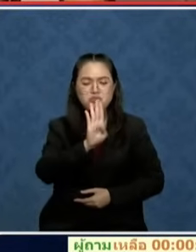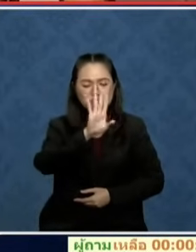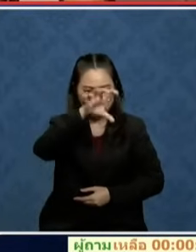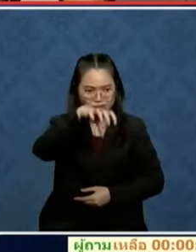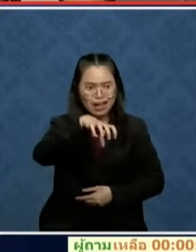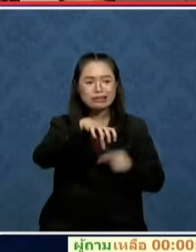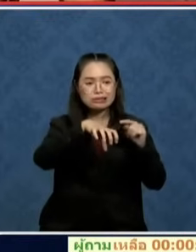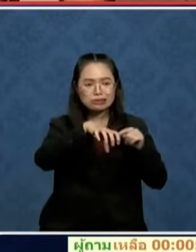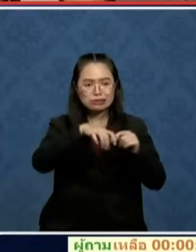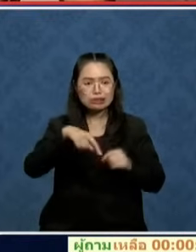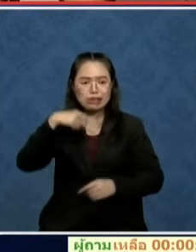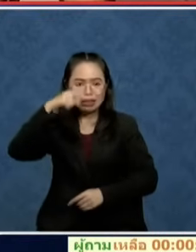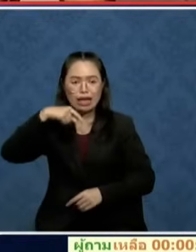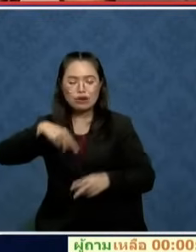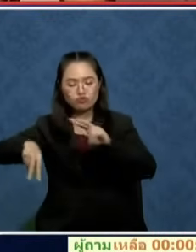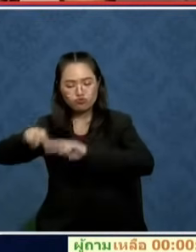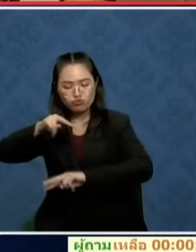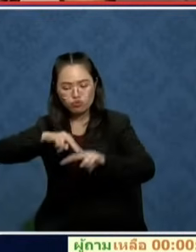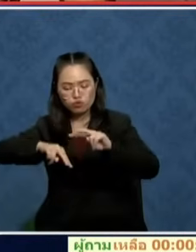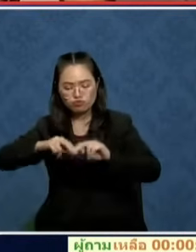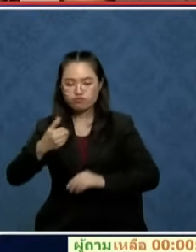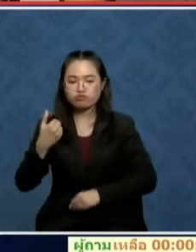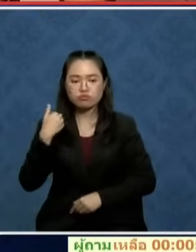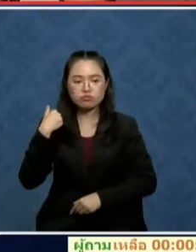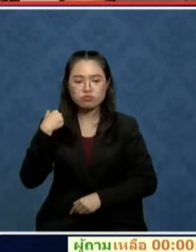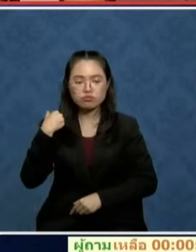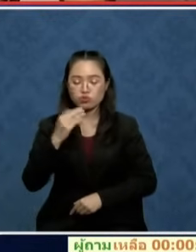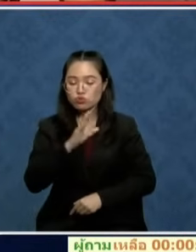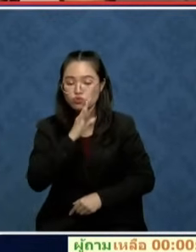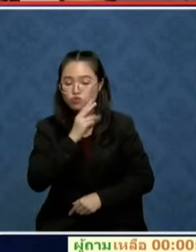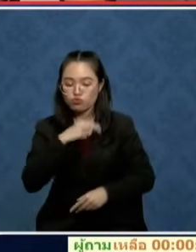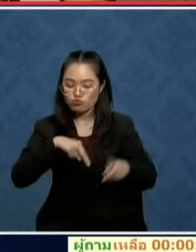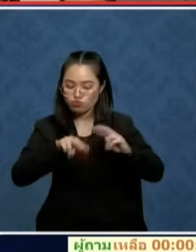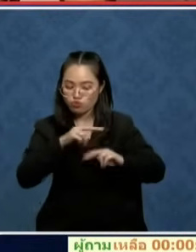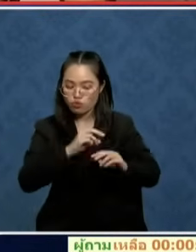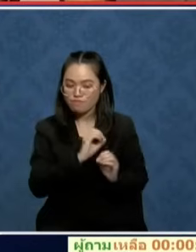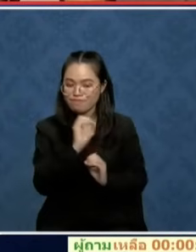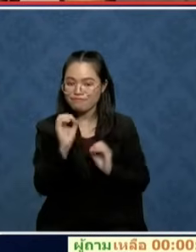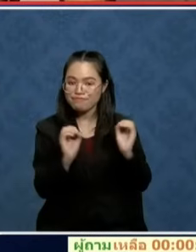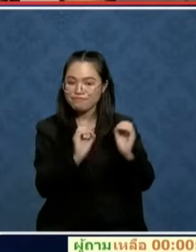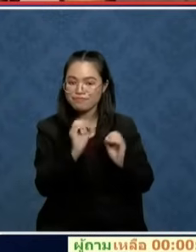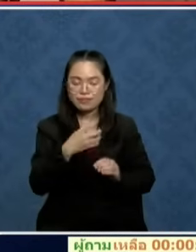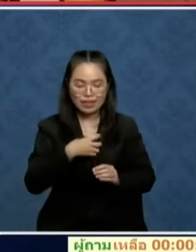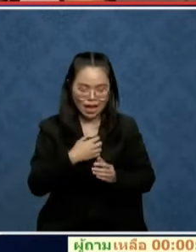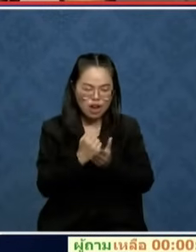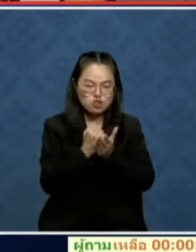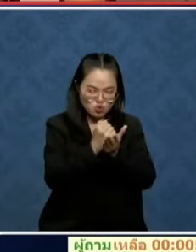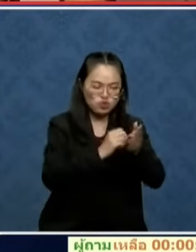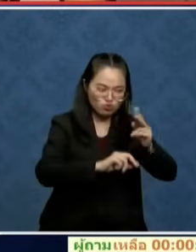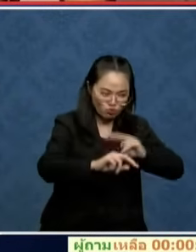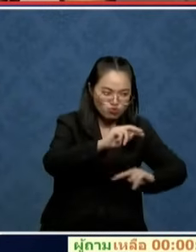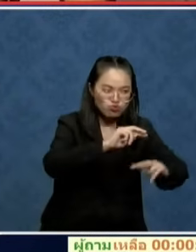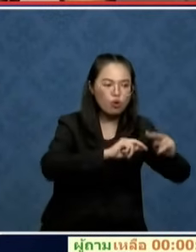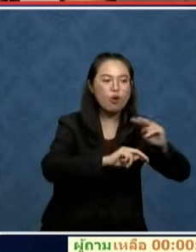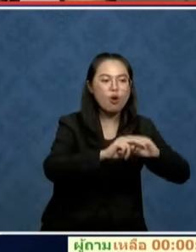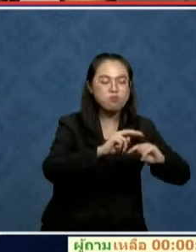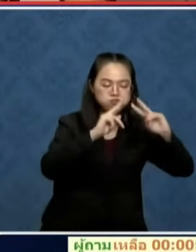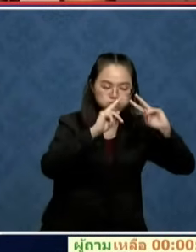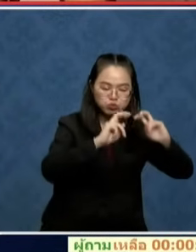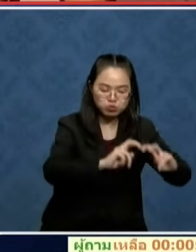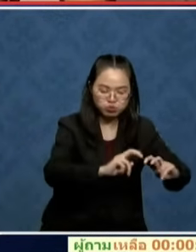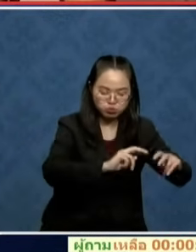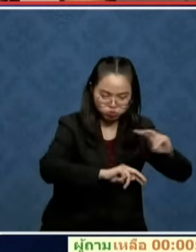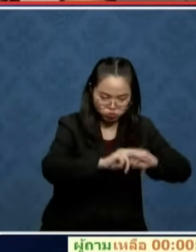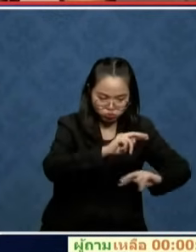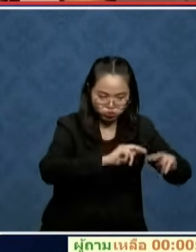ราเคยได้ตรวจสอบบ้างหรือไม่แล้วถ้าไม่เคยตรวจสอบนะครับผมขอให้ท่านตรวจสอบได้ไหมถ้าท่านรับปากว่